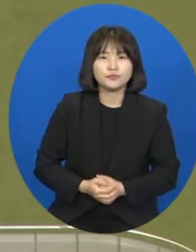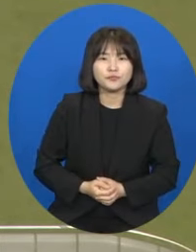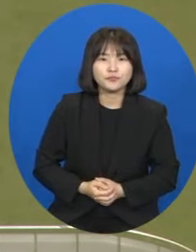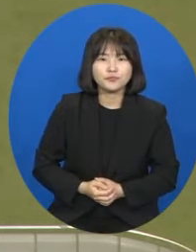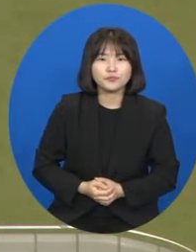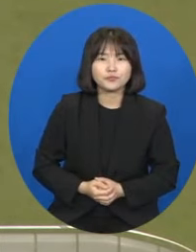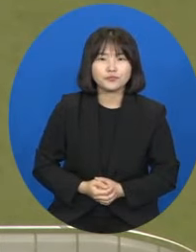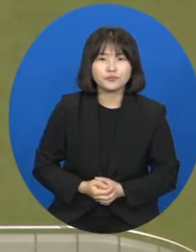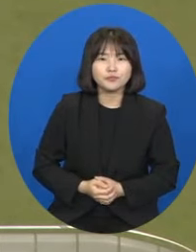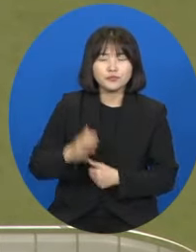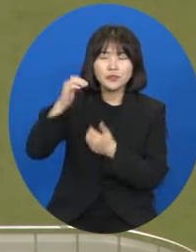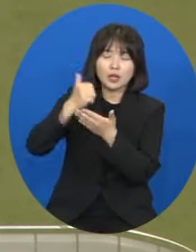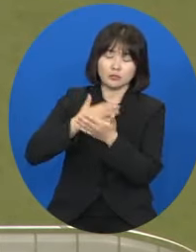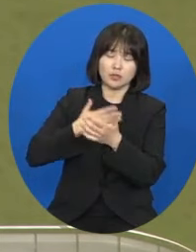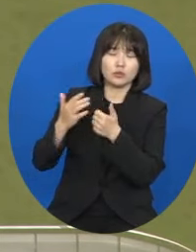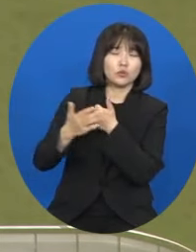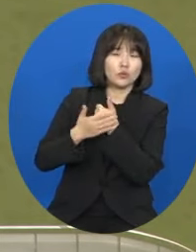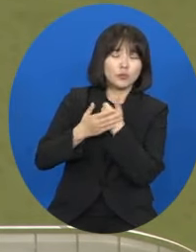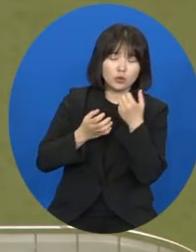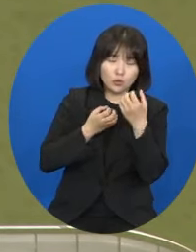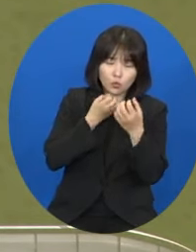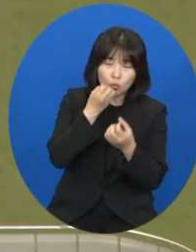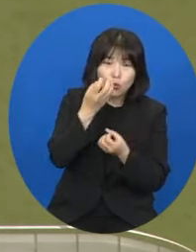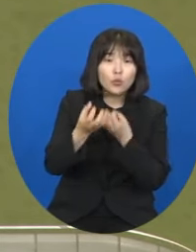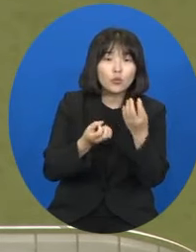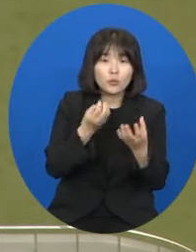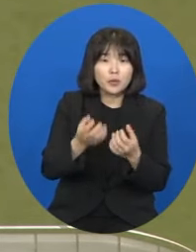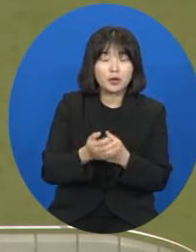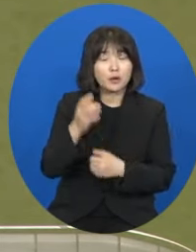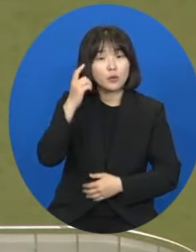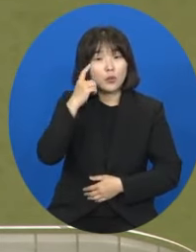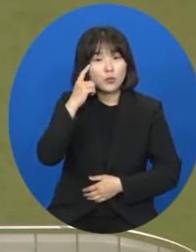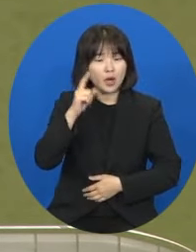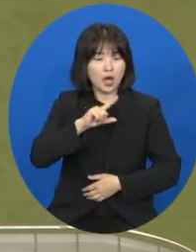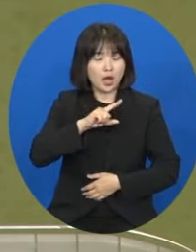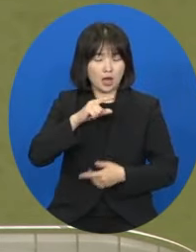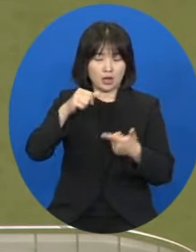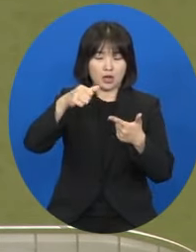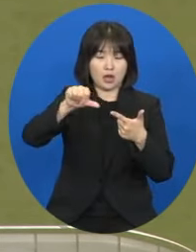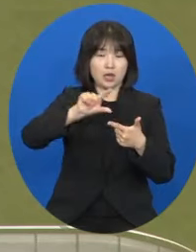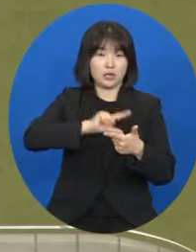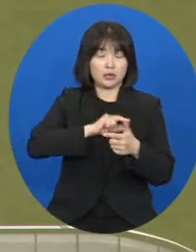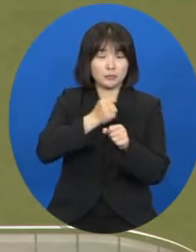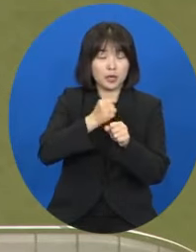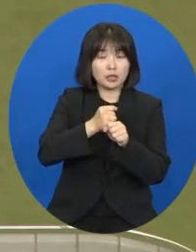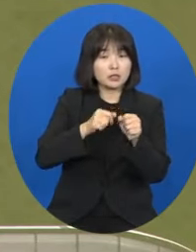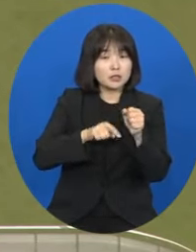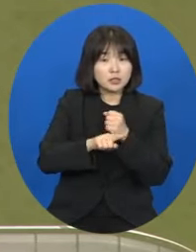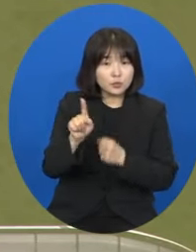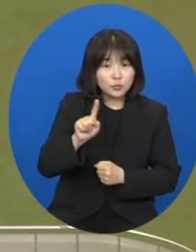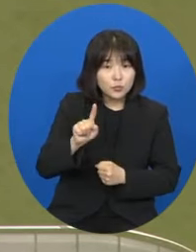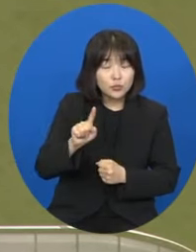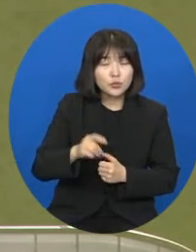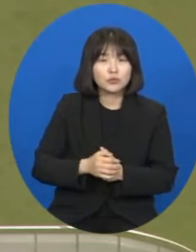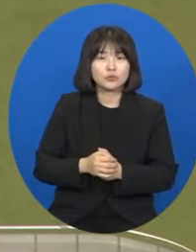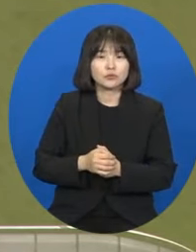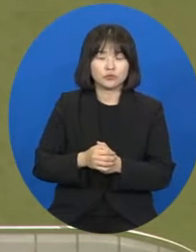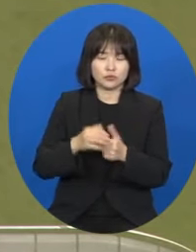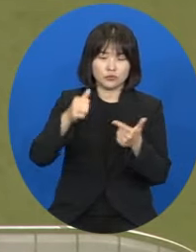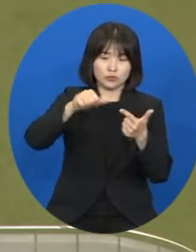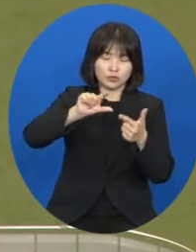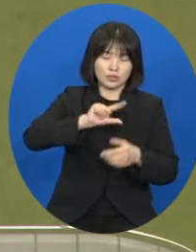거죠. 하나님 나의 도움이시다라고 고백을 합니다. 왜 이름을 그렇게 지었을까요? 둘째 아들 이름 부를